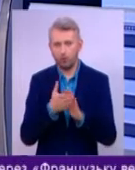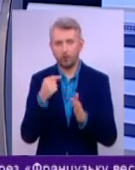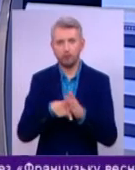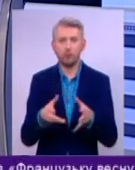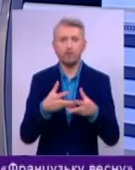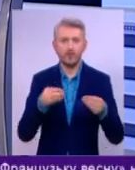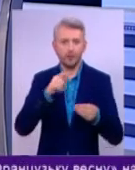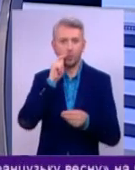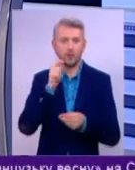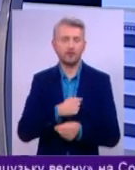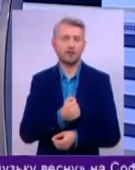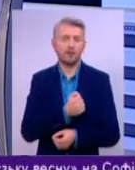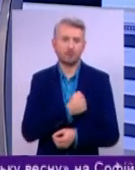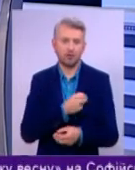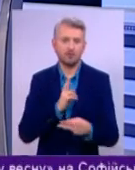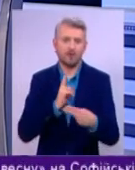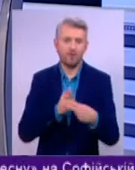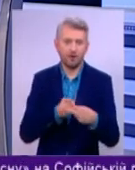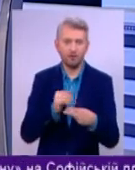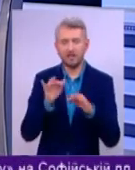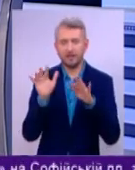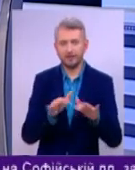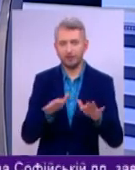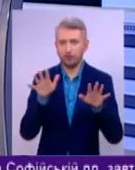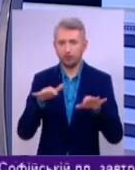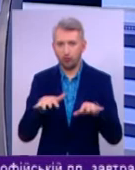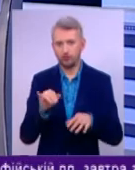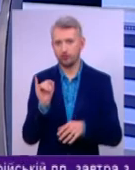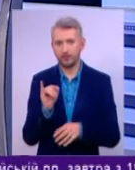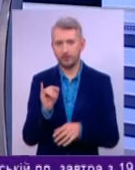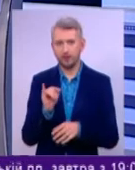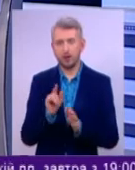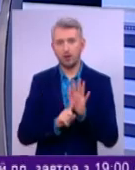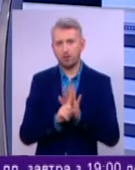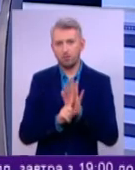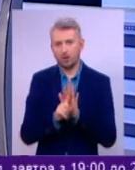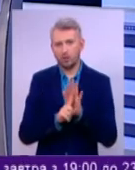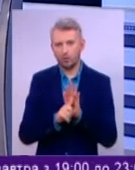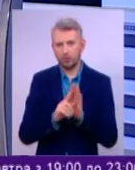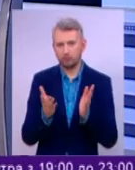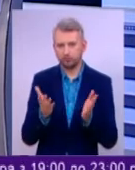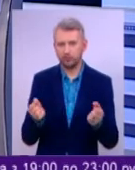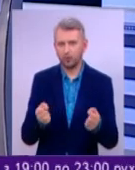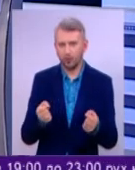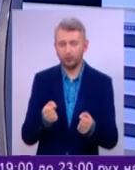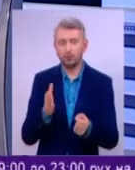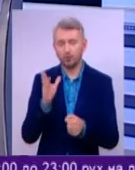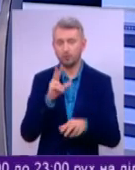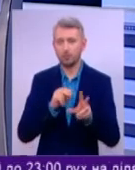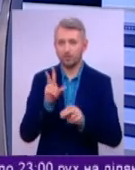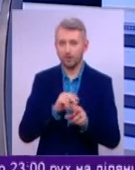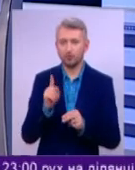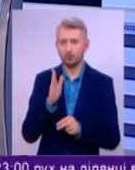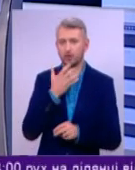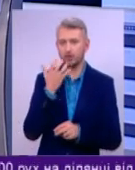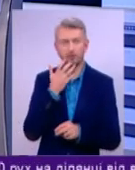весні українській, на жаль, завадили і сніг, і дощ, і температурні показники. Будемо сподіватися, що все ж таки